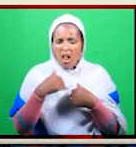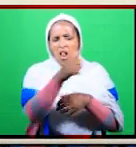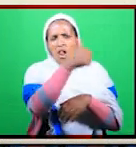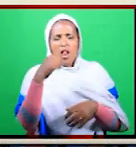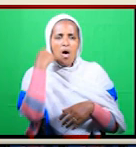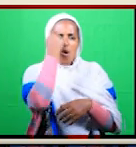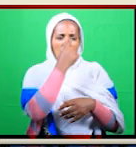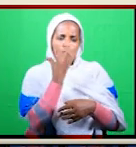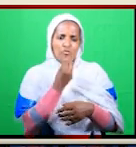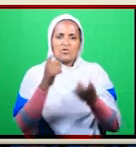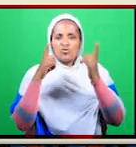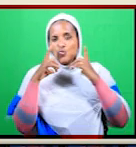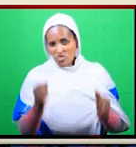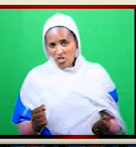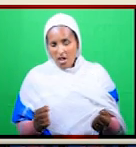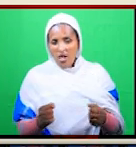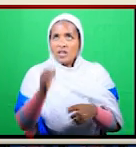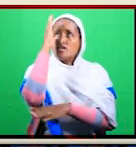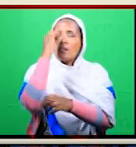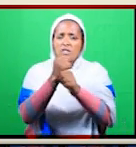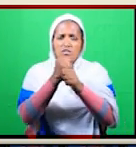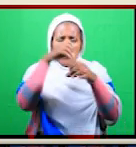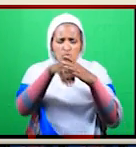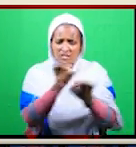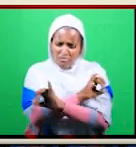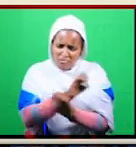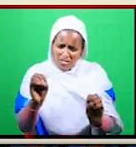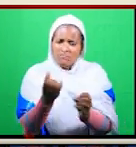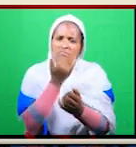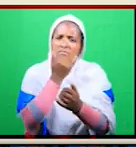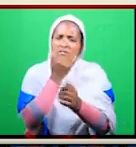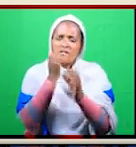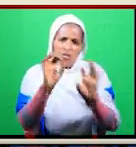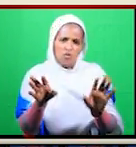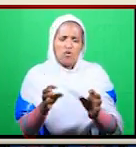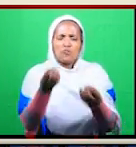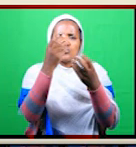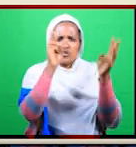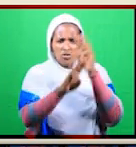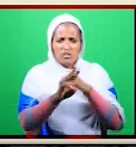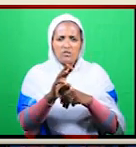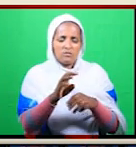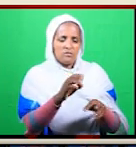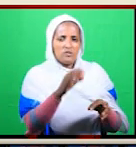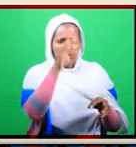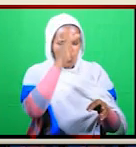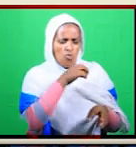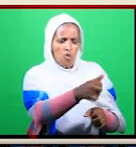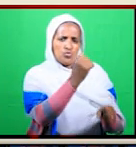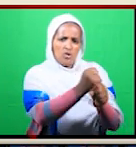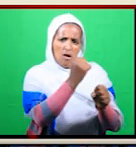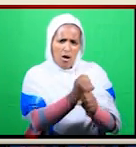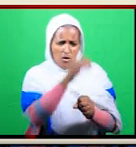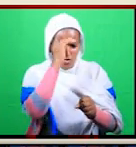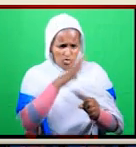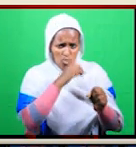ዛሬም እኛ የእኛ ድርሻ መኖሩን ብናቅም ግን ከእግዚአብሔር እንደሆነች ማመን ያስፈልጋል። የእኛን ድርሻ እየተወጣን ግን